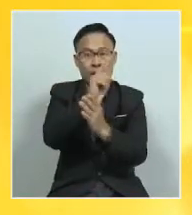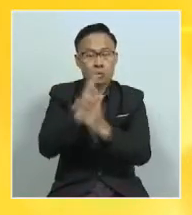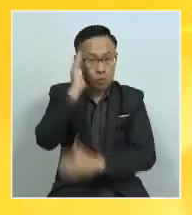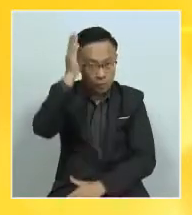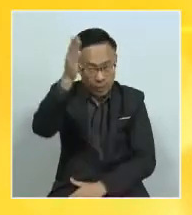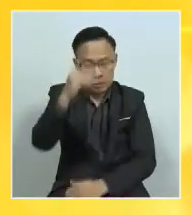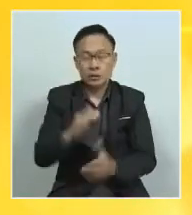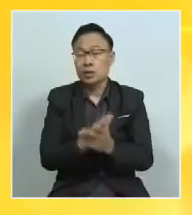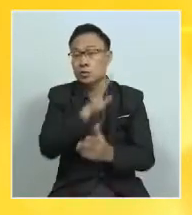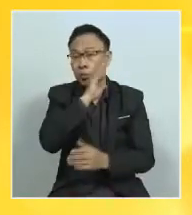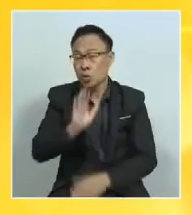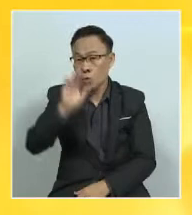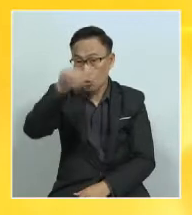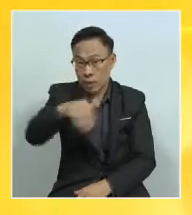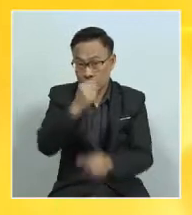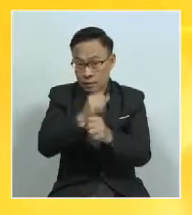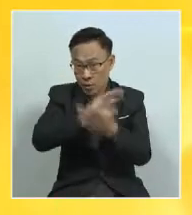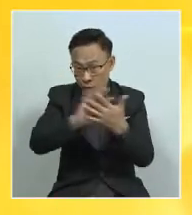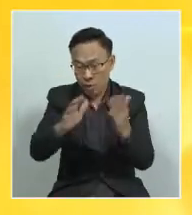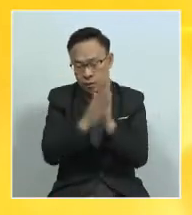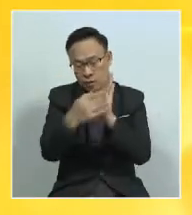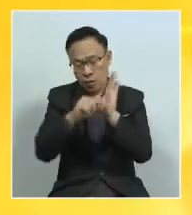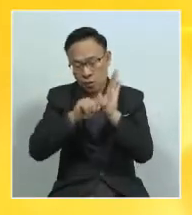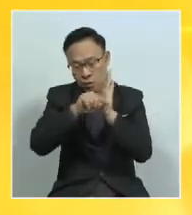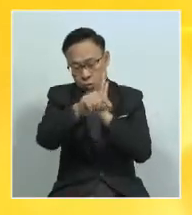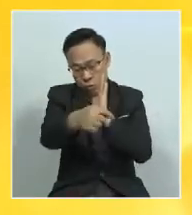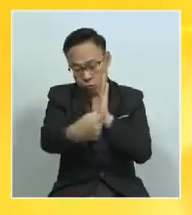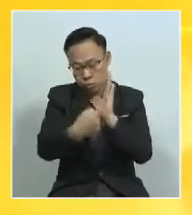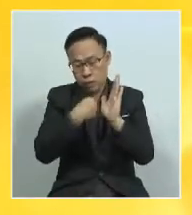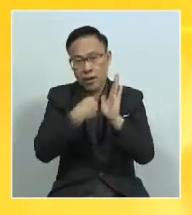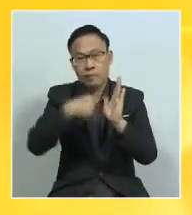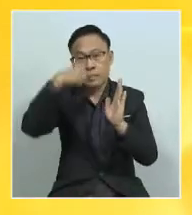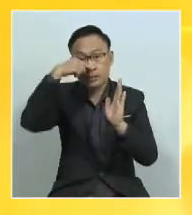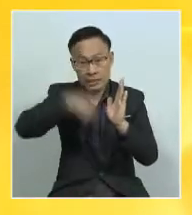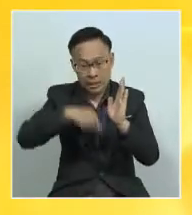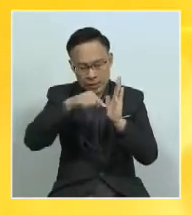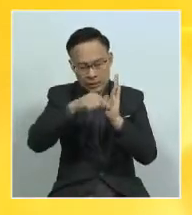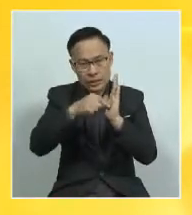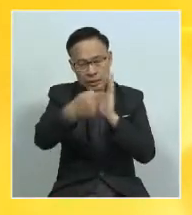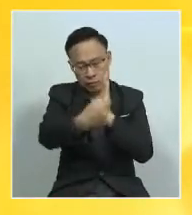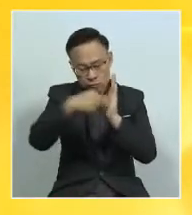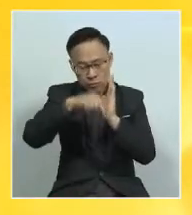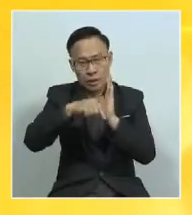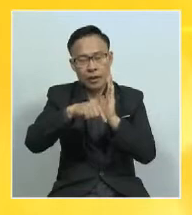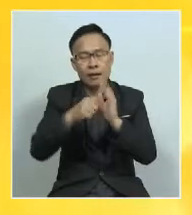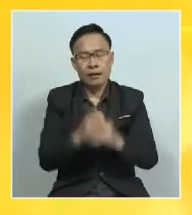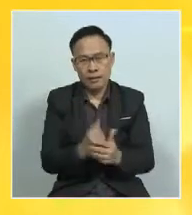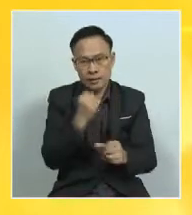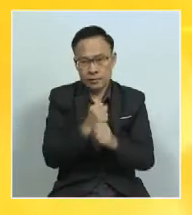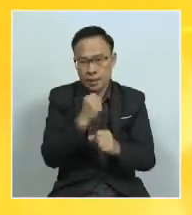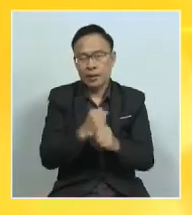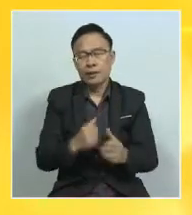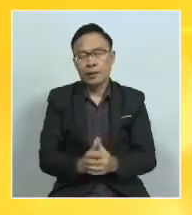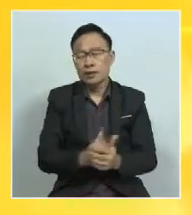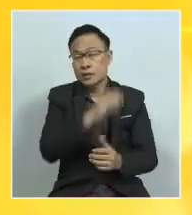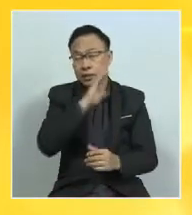ตถ้าสะพานนี้สำเร็จเสร็จสิ้นสามารถเชื่อมโยงไปถึงท่าเรือแหลมฉบังของเราได้ด้วยนี่คือสิ่งที่มองภาพเอาไว้ถ้าสะพานมิตรภาพไ